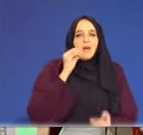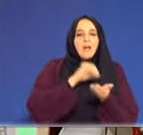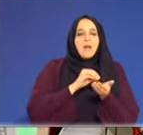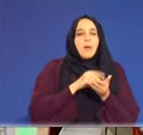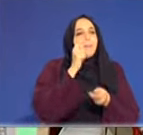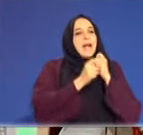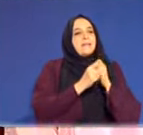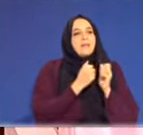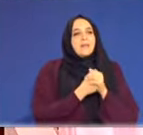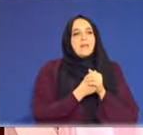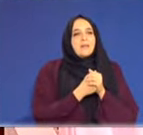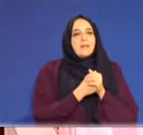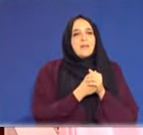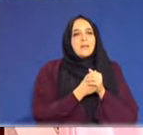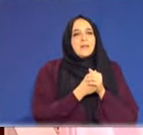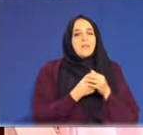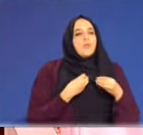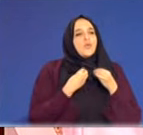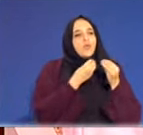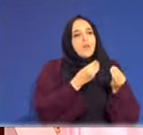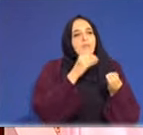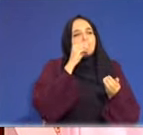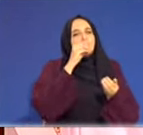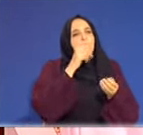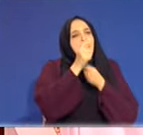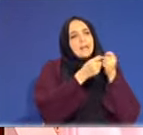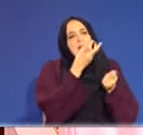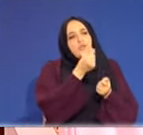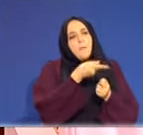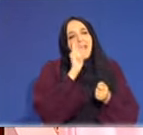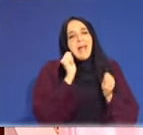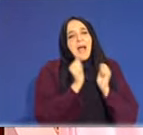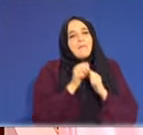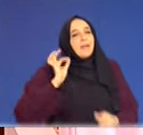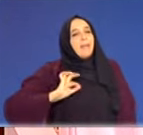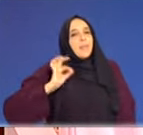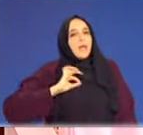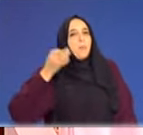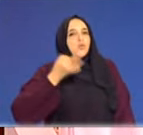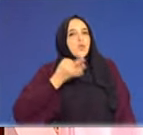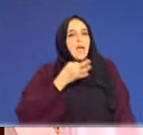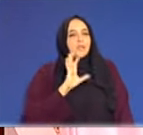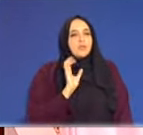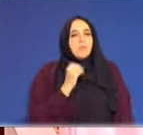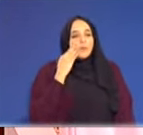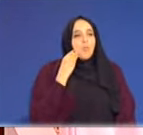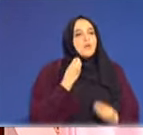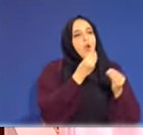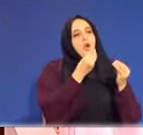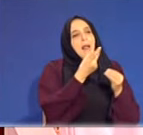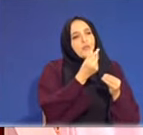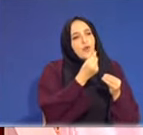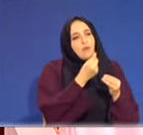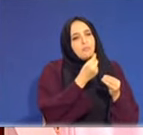مبلغا مقابل فائدة ربوية، نعم، يسلف له مبلغ معين ويقول له